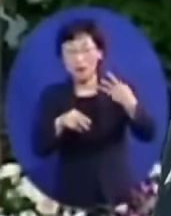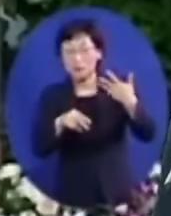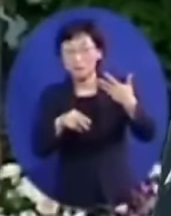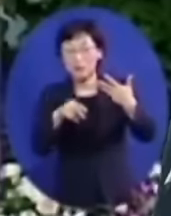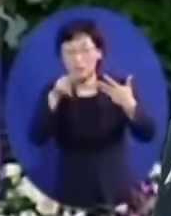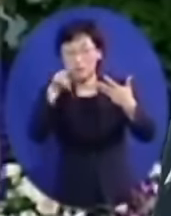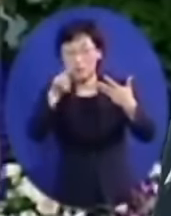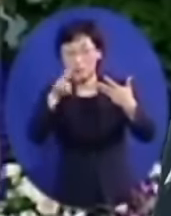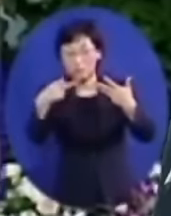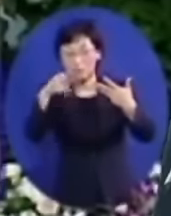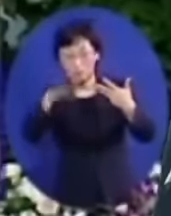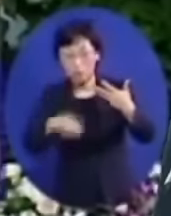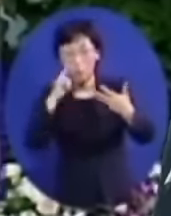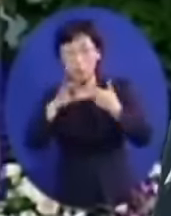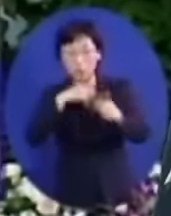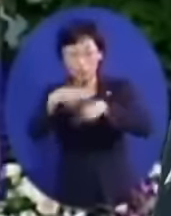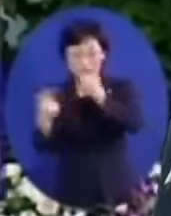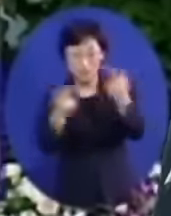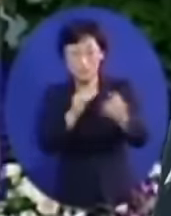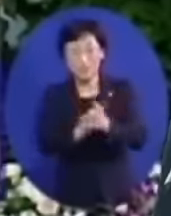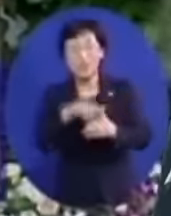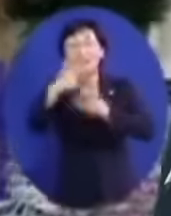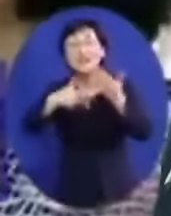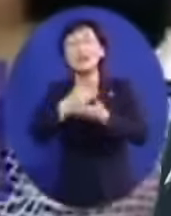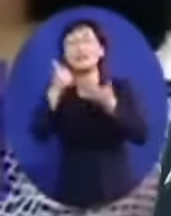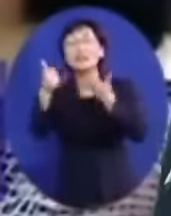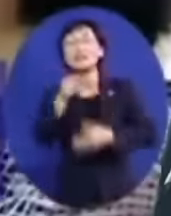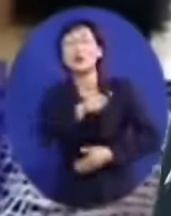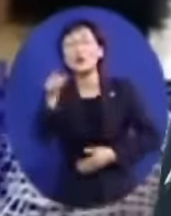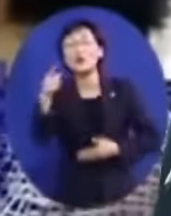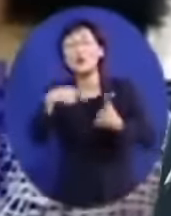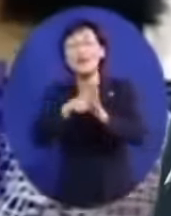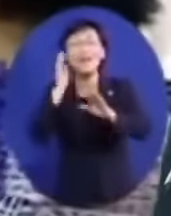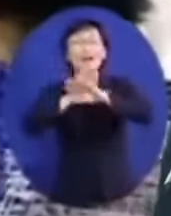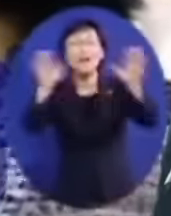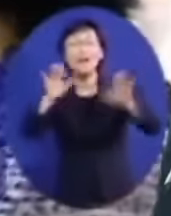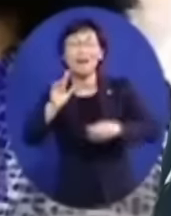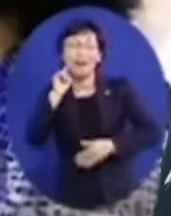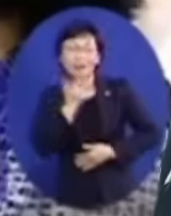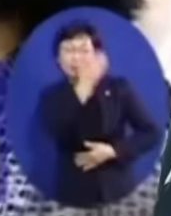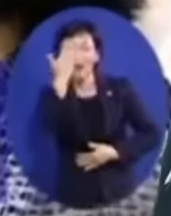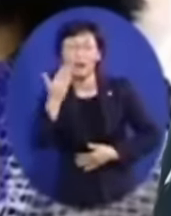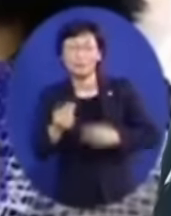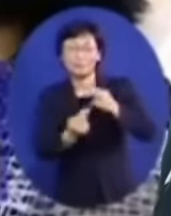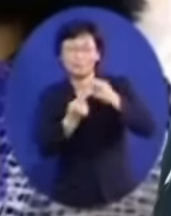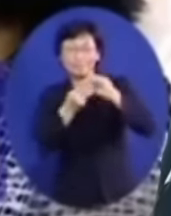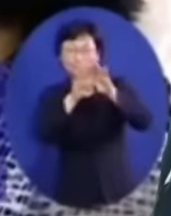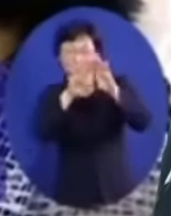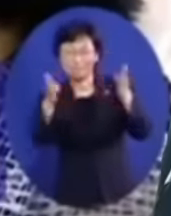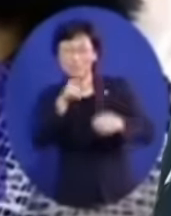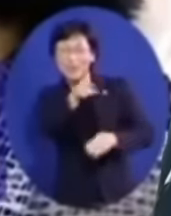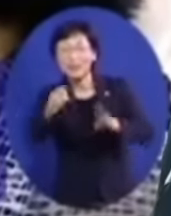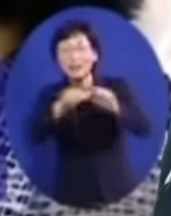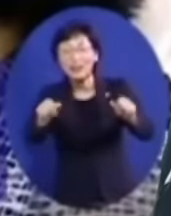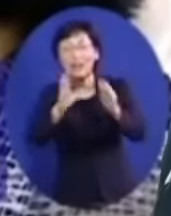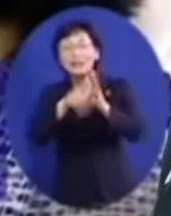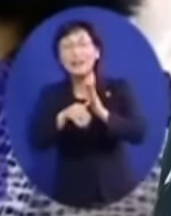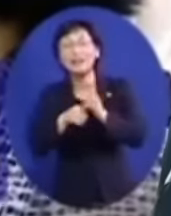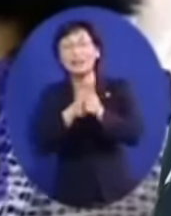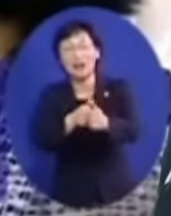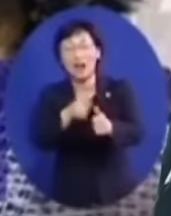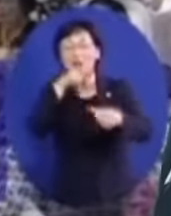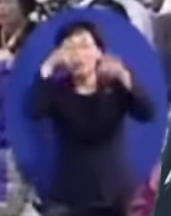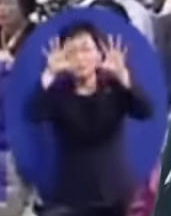한번 읽어보십시다. 야훼께서 너를 위하여 하늘의 아름다운 보고를 여시사 내 땅의 때를 따라